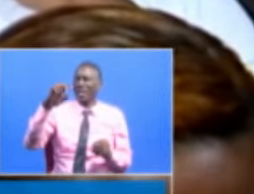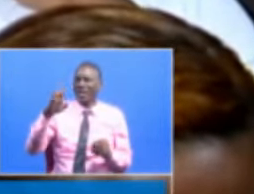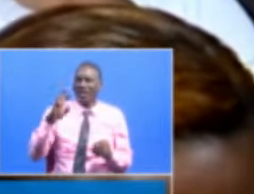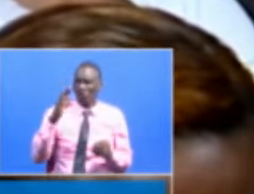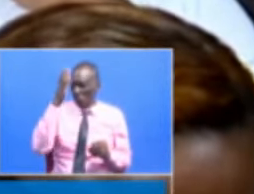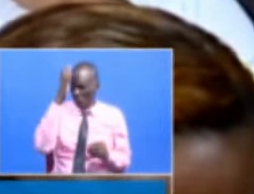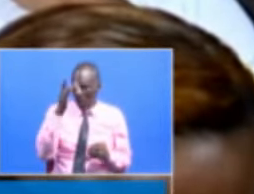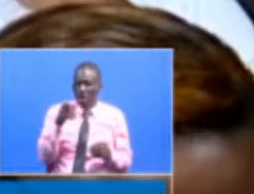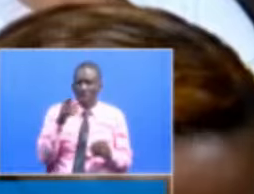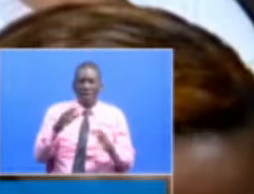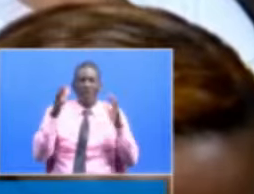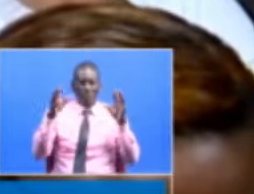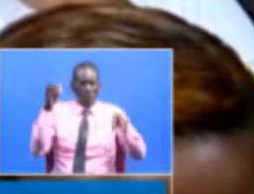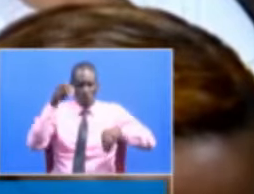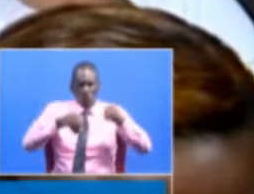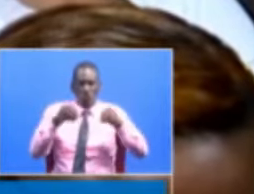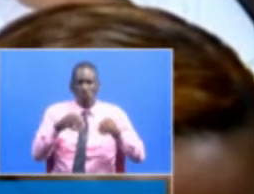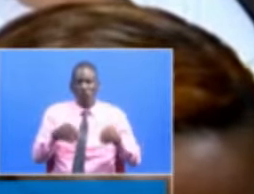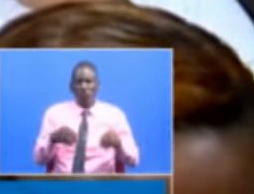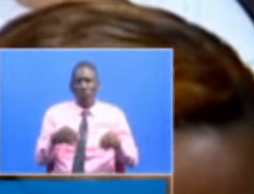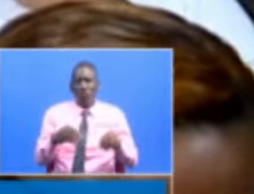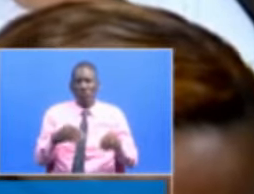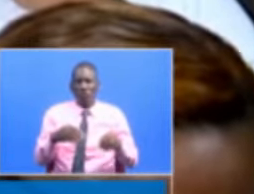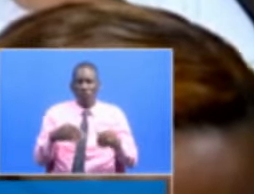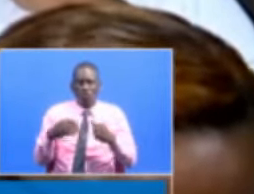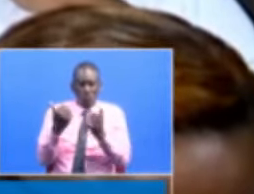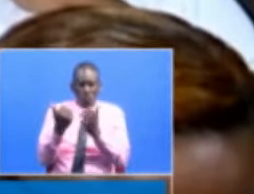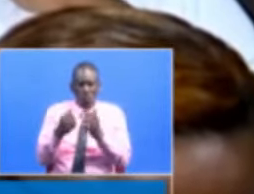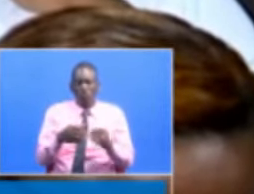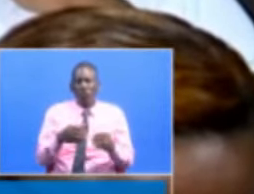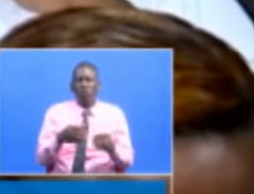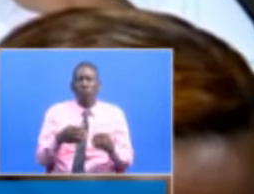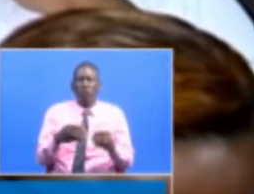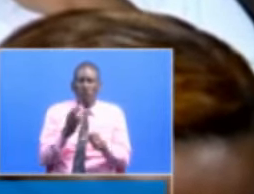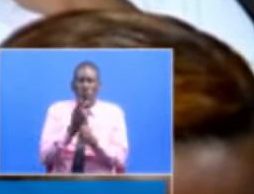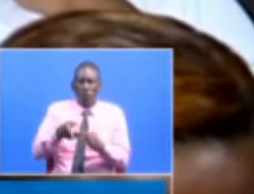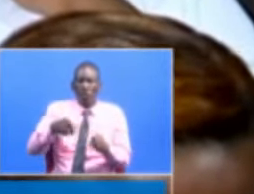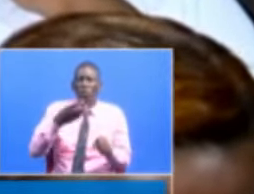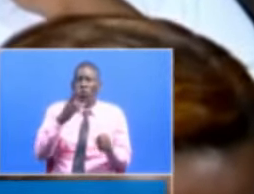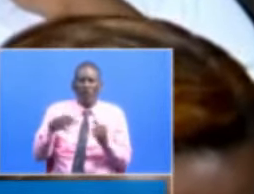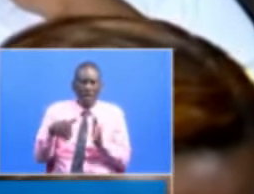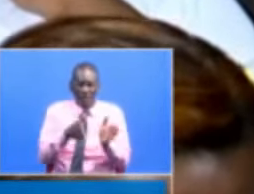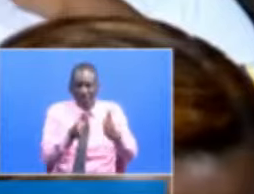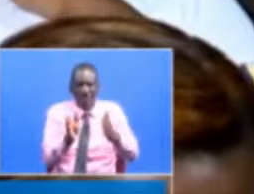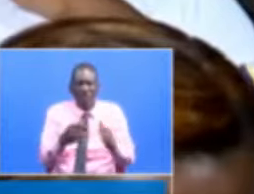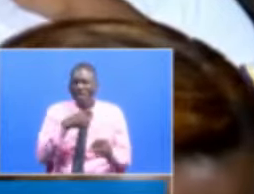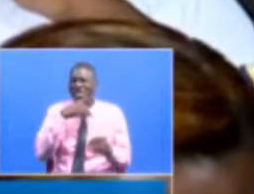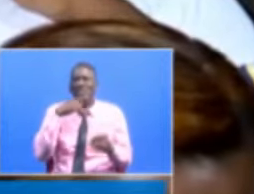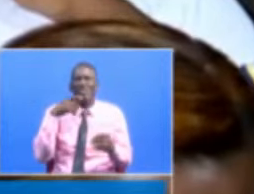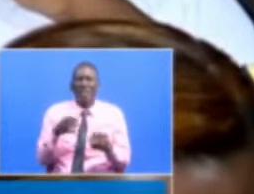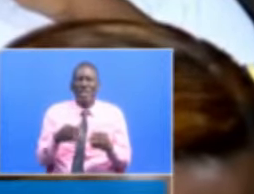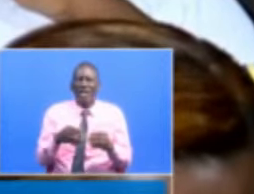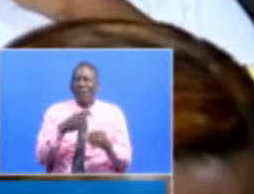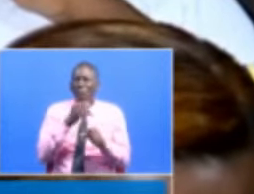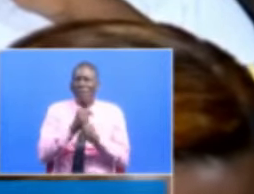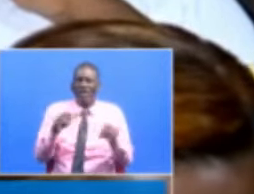now contributor of the drainage of our water, our rivers. Imekausha kila mahali.